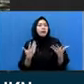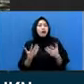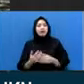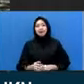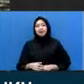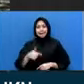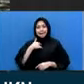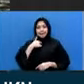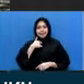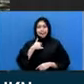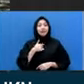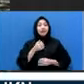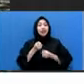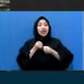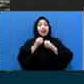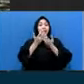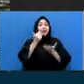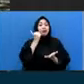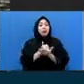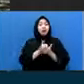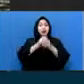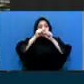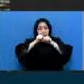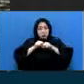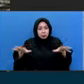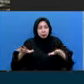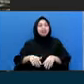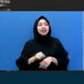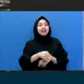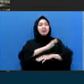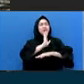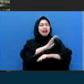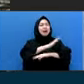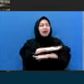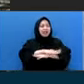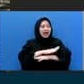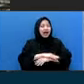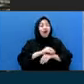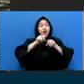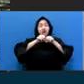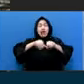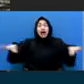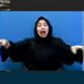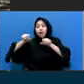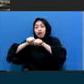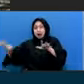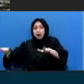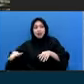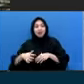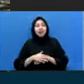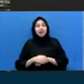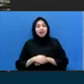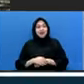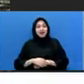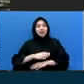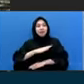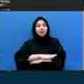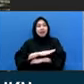mau meluruskan berita-berita yang sangat viral saat ini ya mas sebenarnya berita tersebut itu